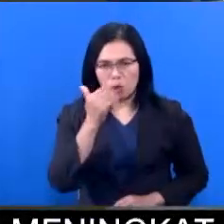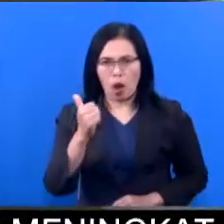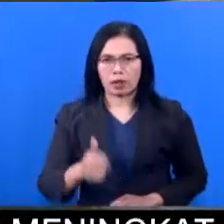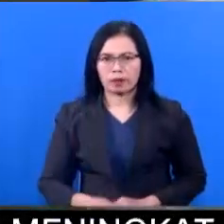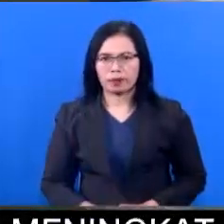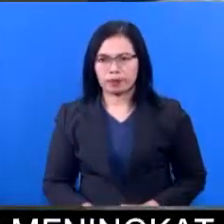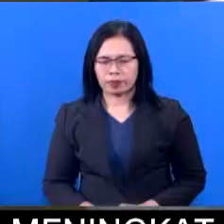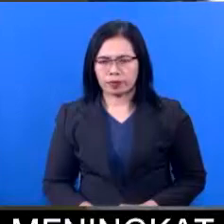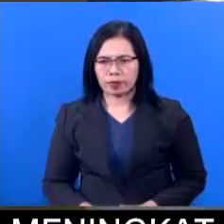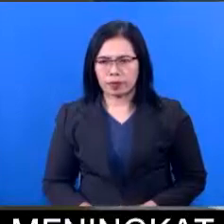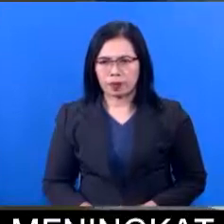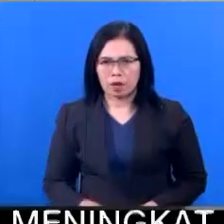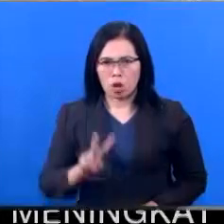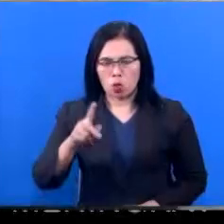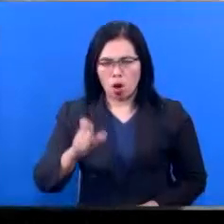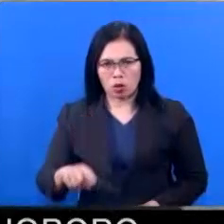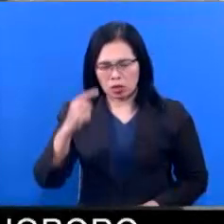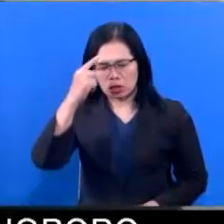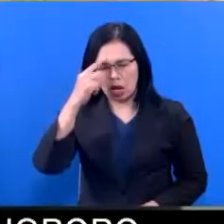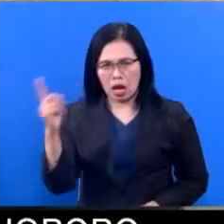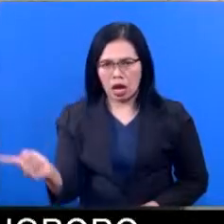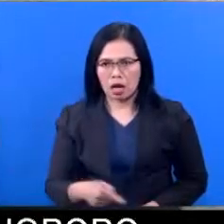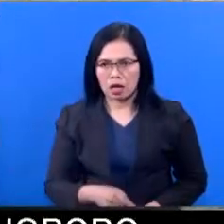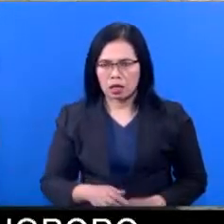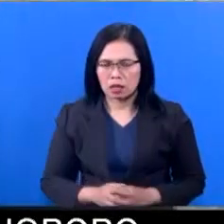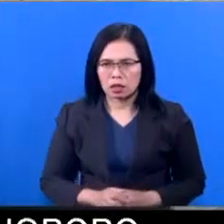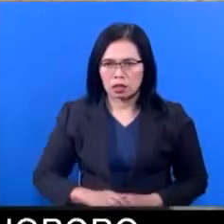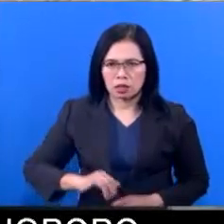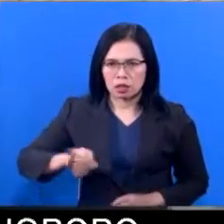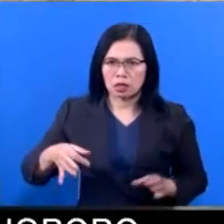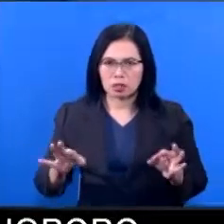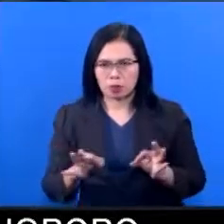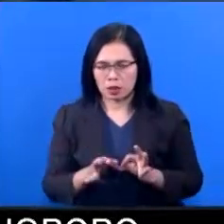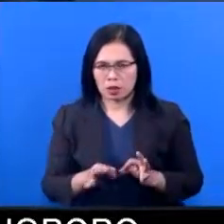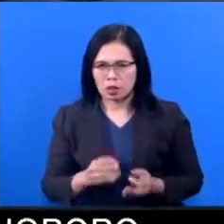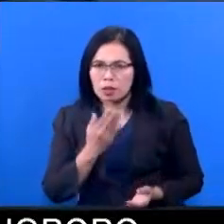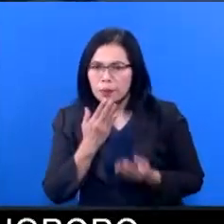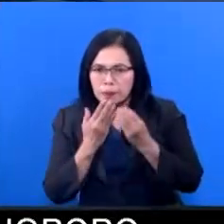asal Jember saat ini diperiksa di Polda Jawa Timur untuk pengembangan kasus pencurian.